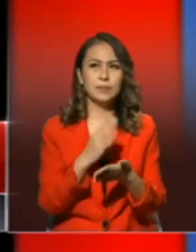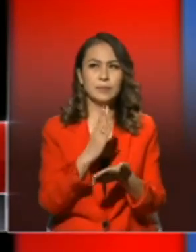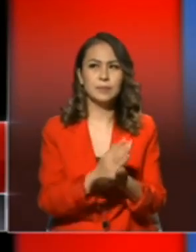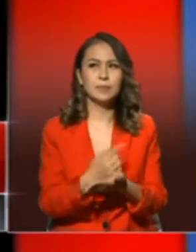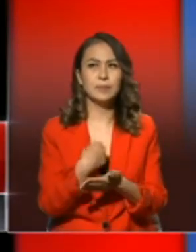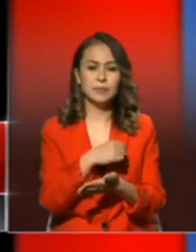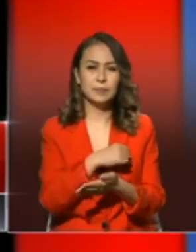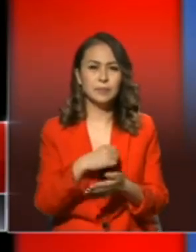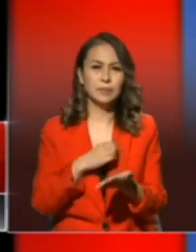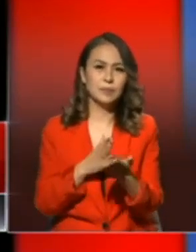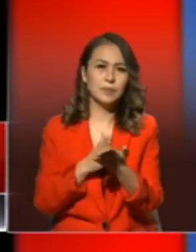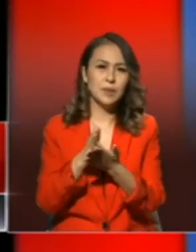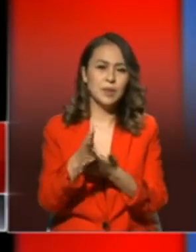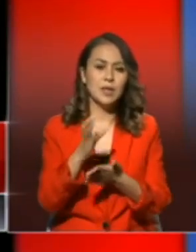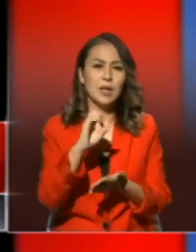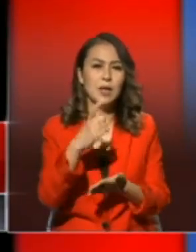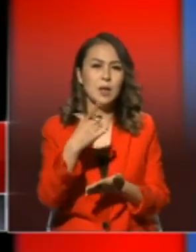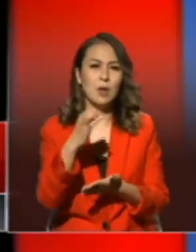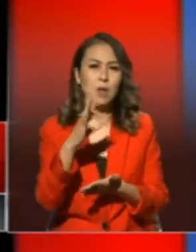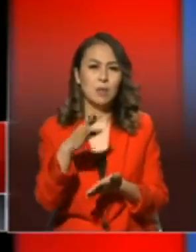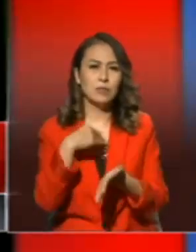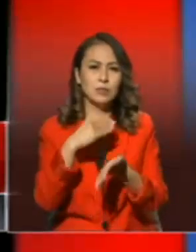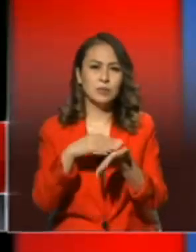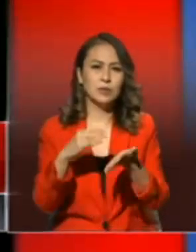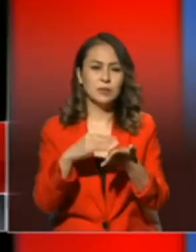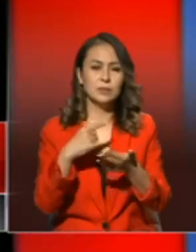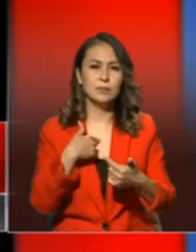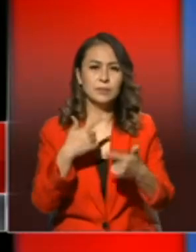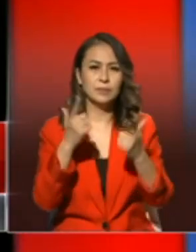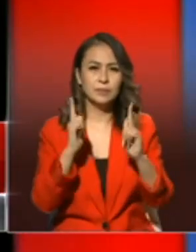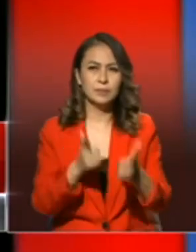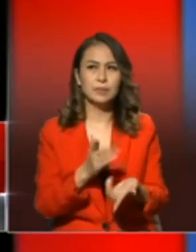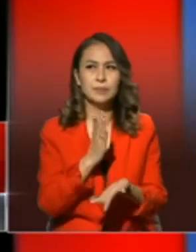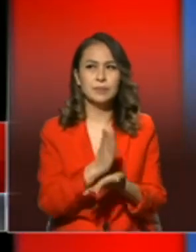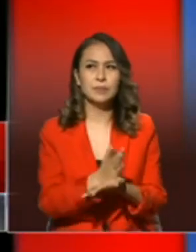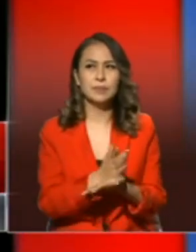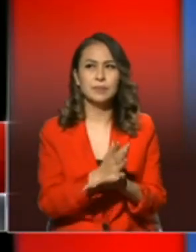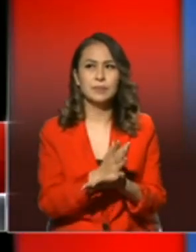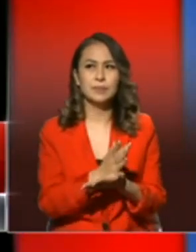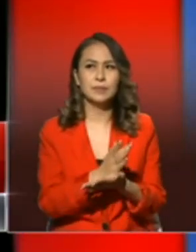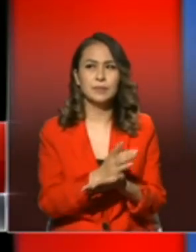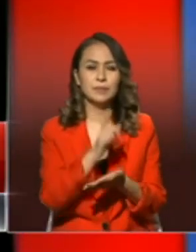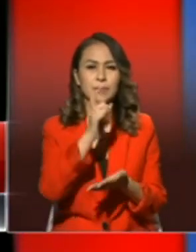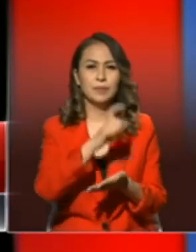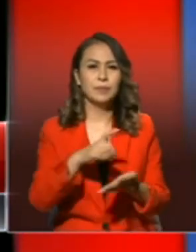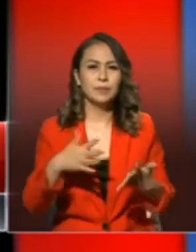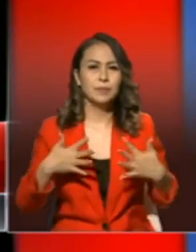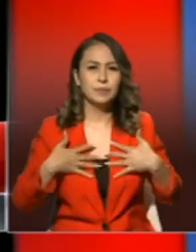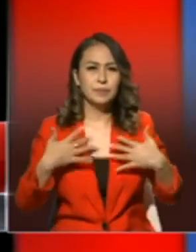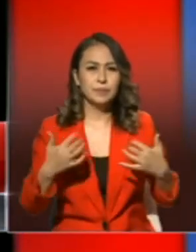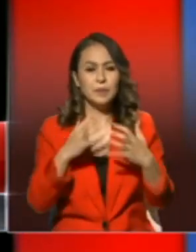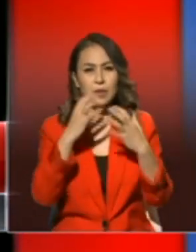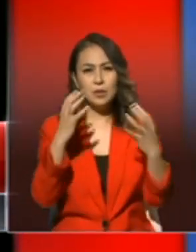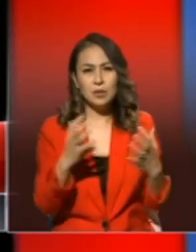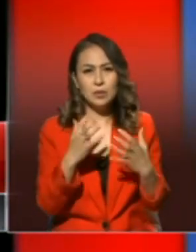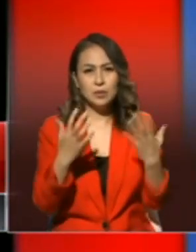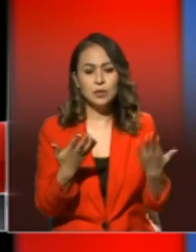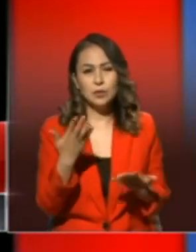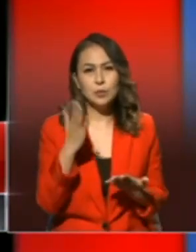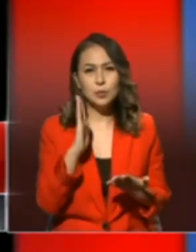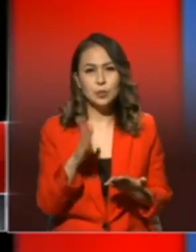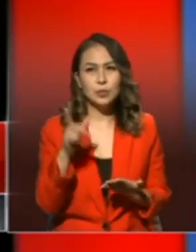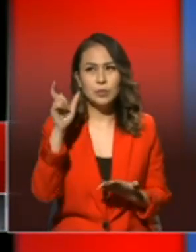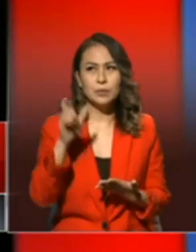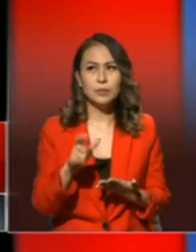Иә, Егов арқылы келісім бергенмін. Бірақ ол адам өзінің денсаулығын сақтаса, мысалы да, ол